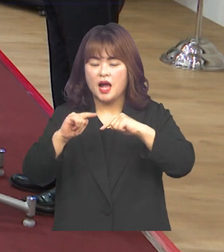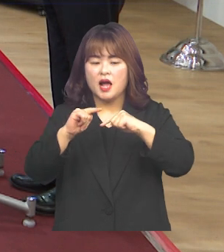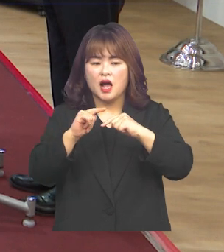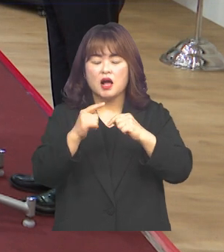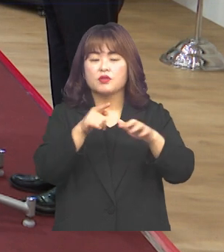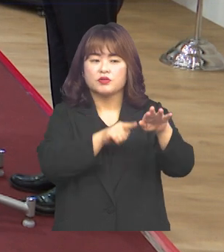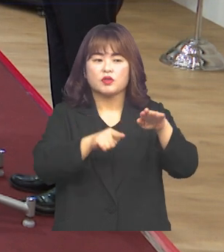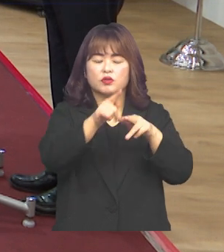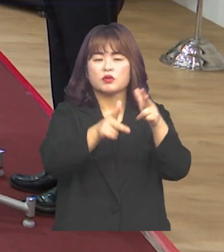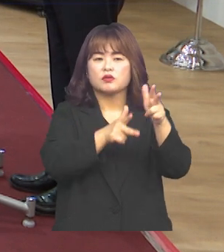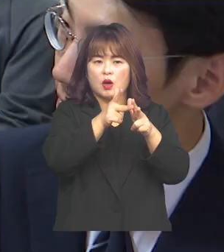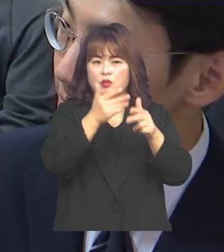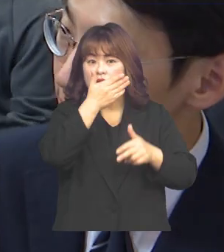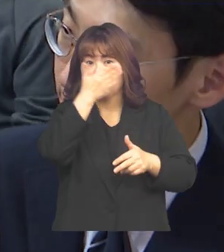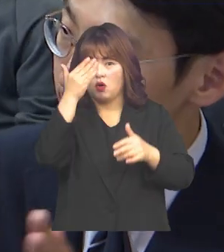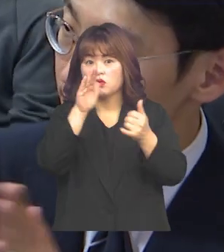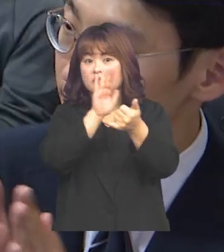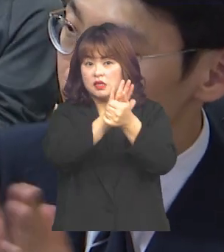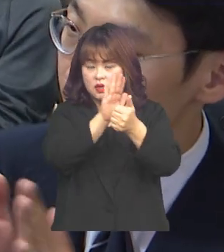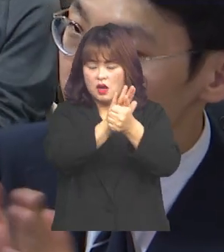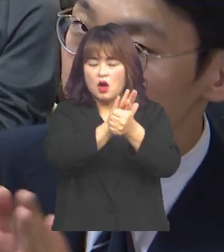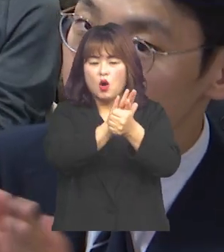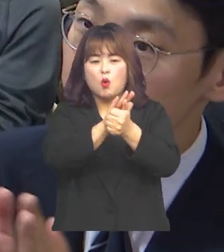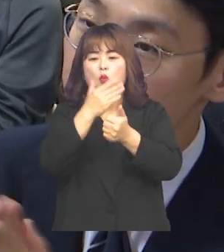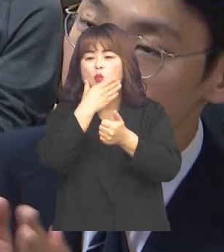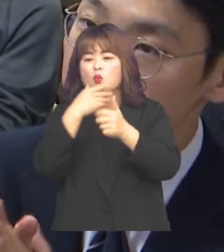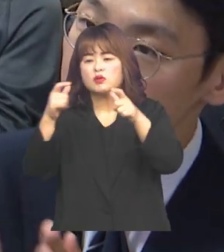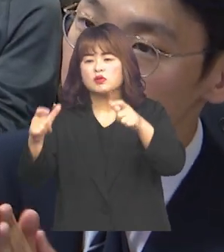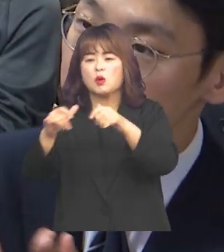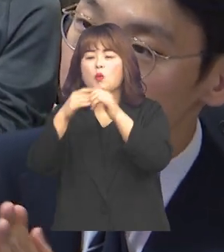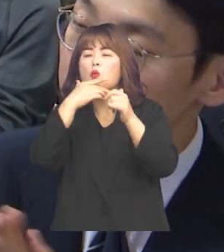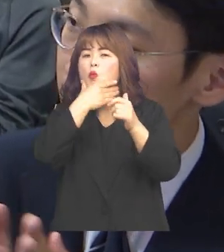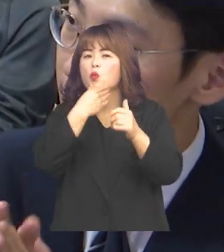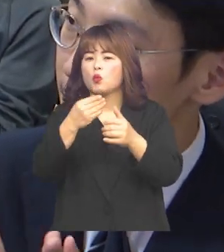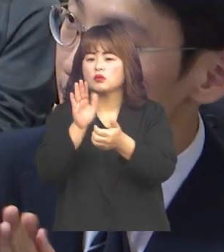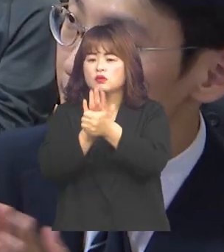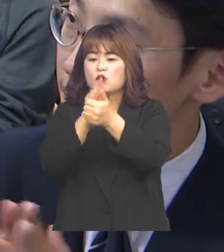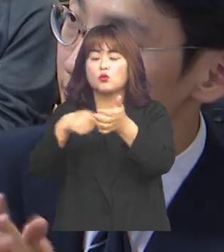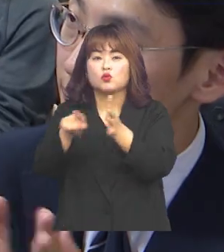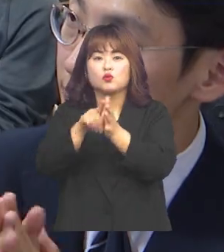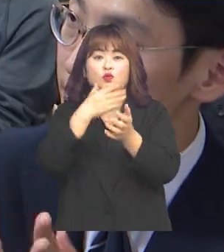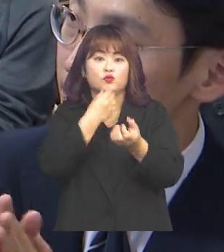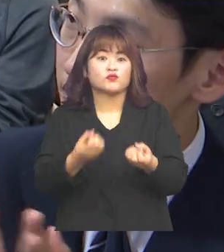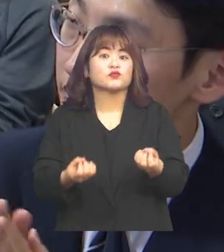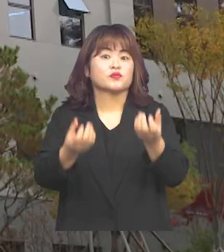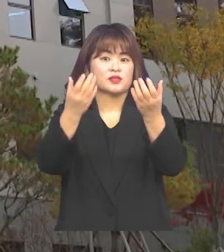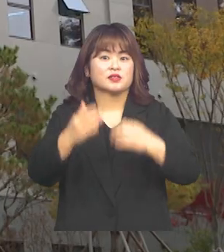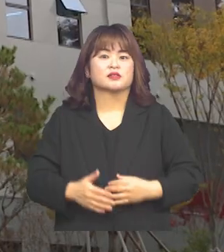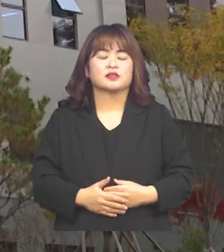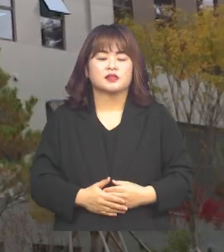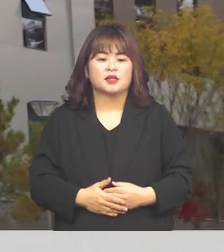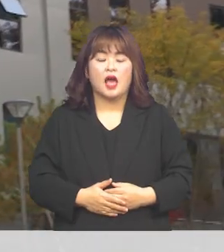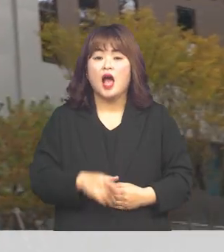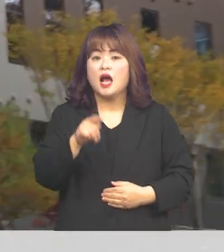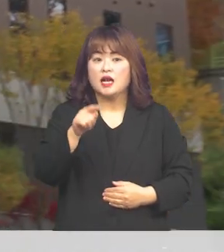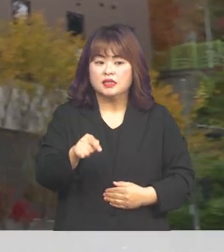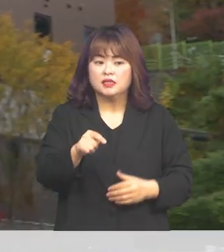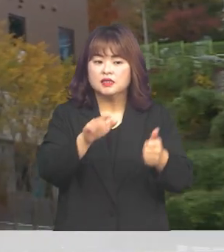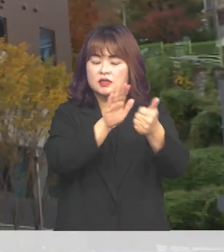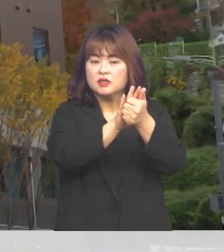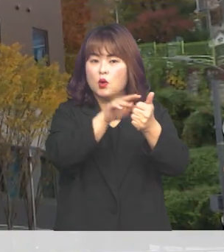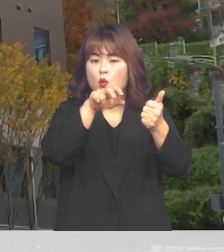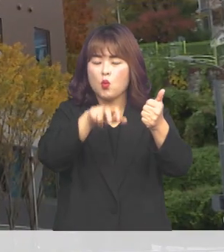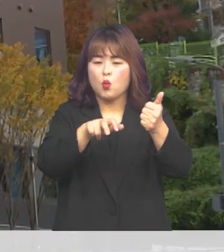참석해 첨단 산업 청년 창업과 지역사회 복지를 위한 새로운 공간의 탄생을 축하했습니다. 소공인